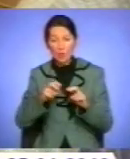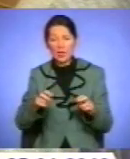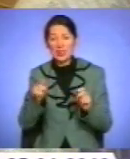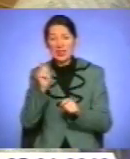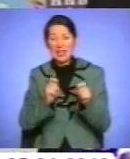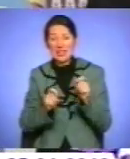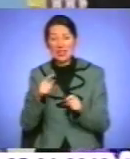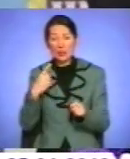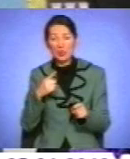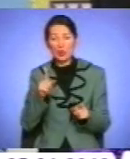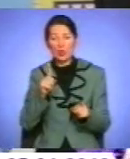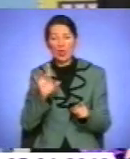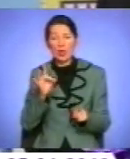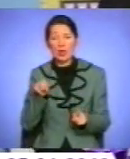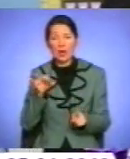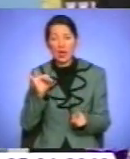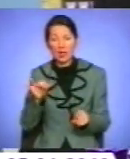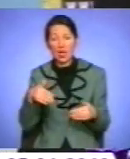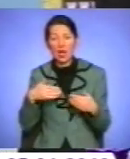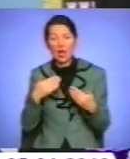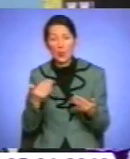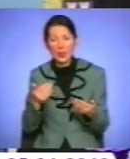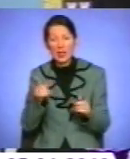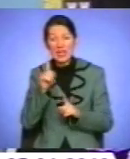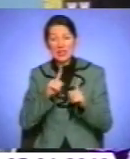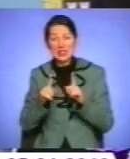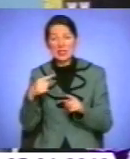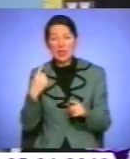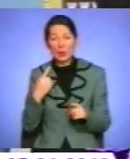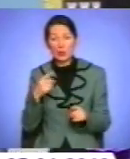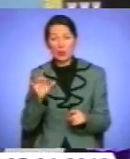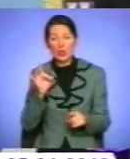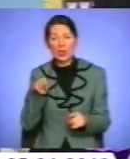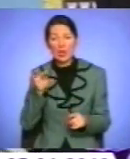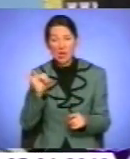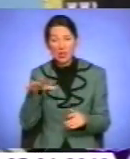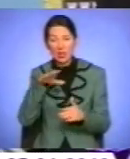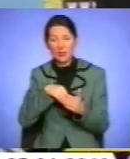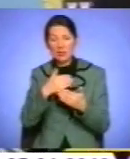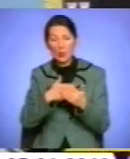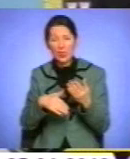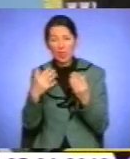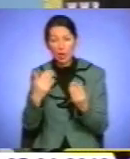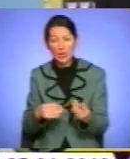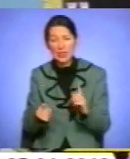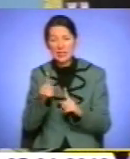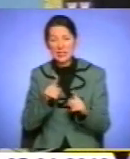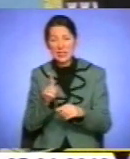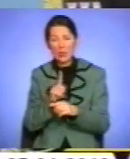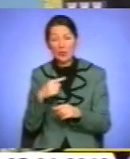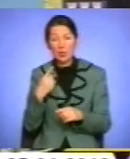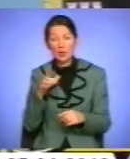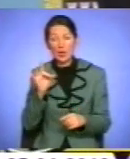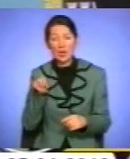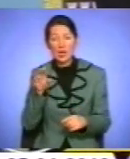обласної ради. Рекомендувати сесії Тернопільської обласної ради внести в порядок денний засідання Тернопільської обласної